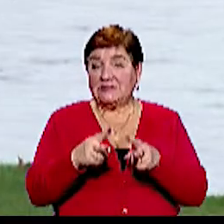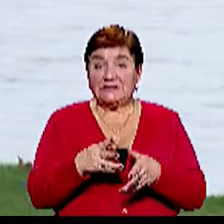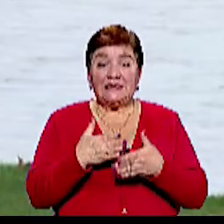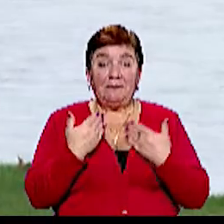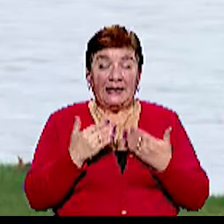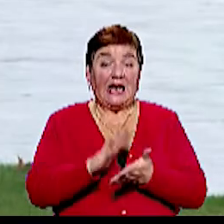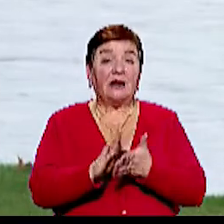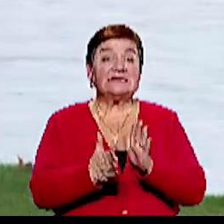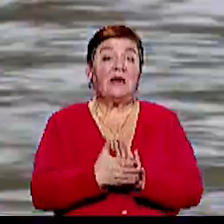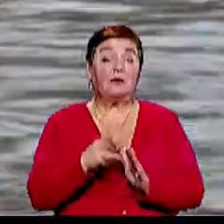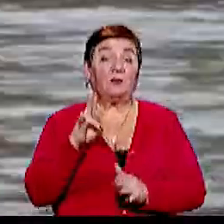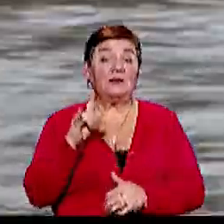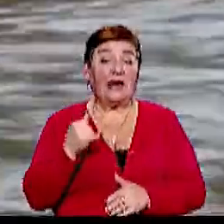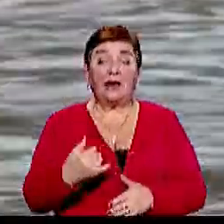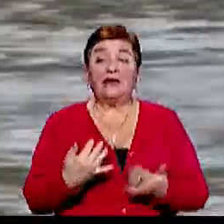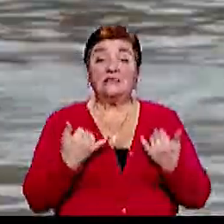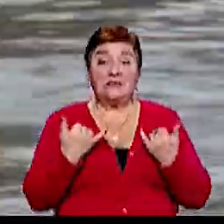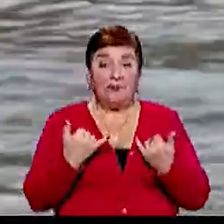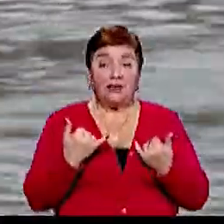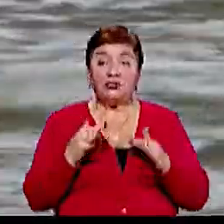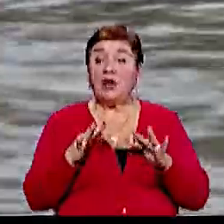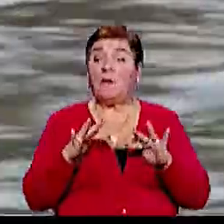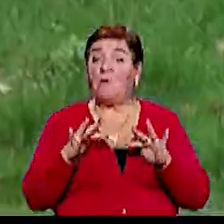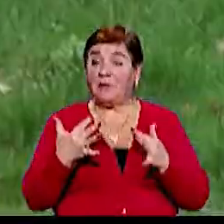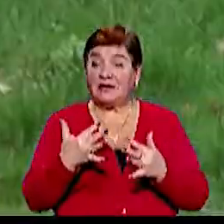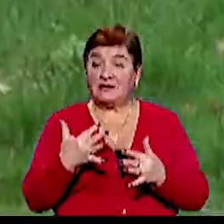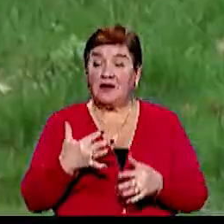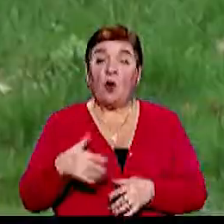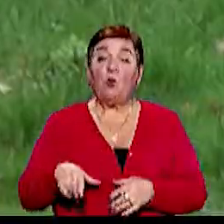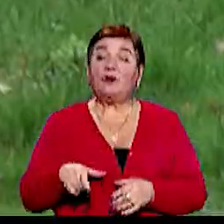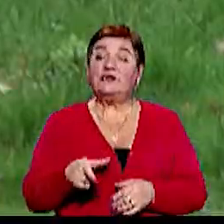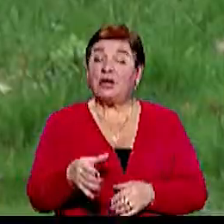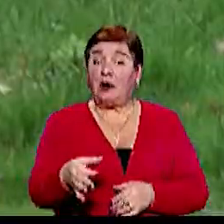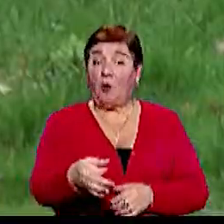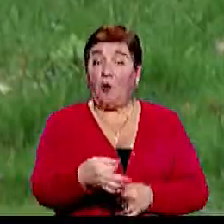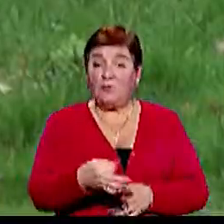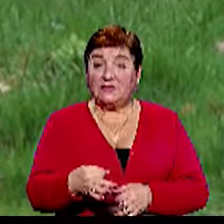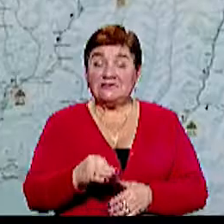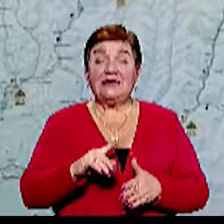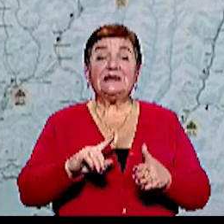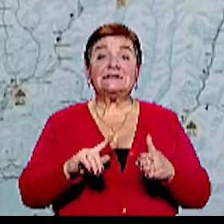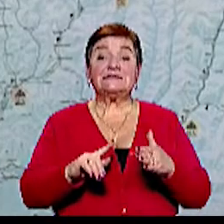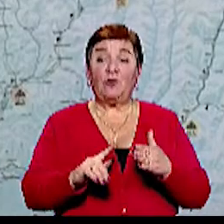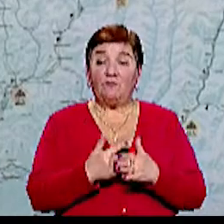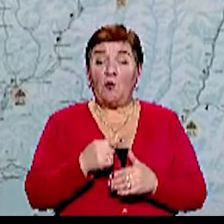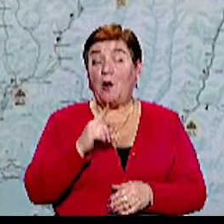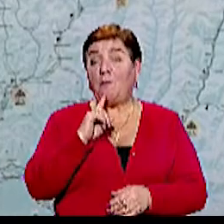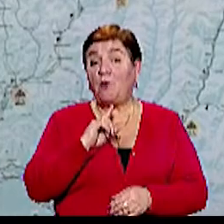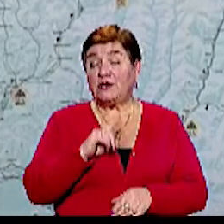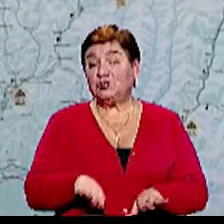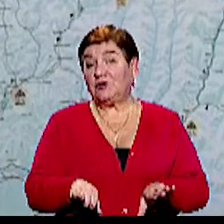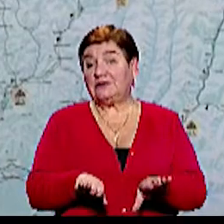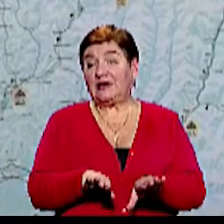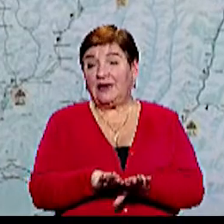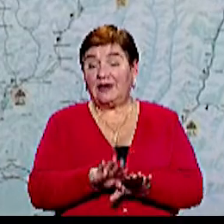Станом на зараз, на теперішній момент, рівні води в річках області знижуються. Поки що ніяких таких